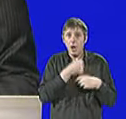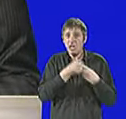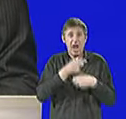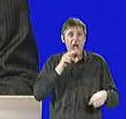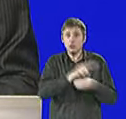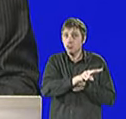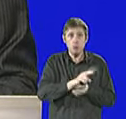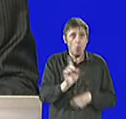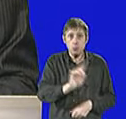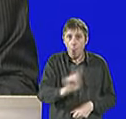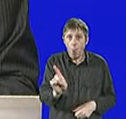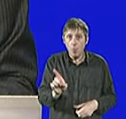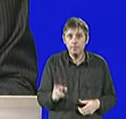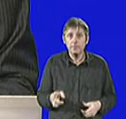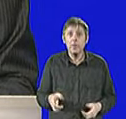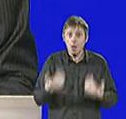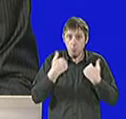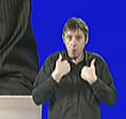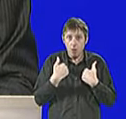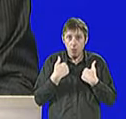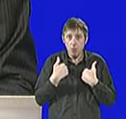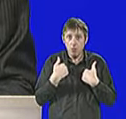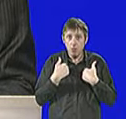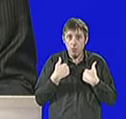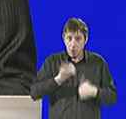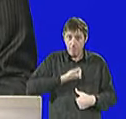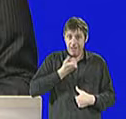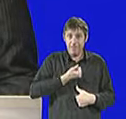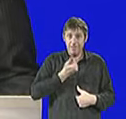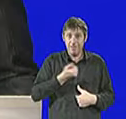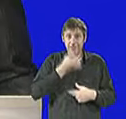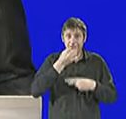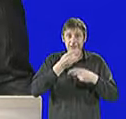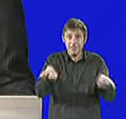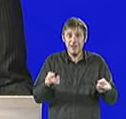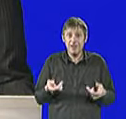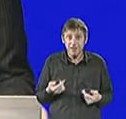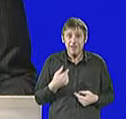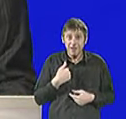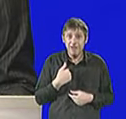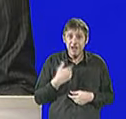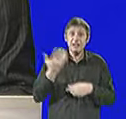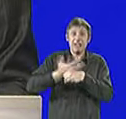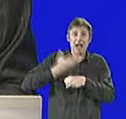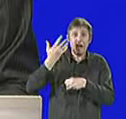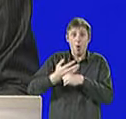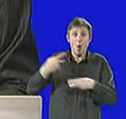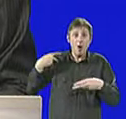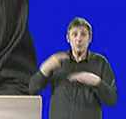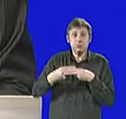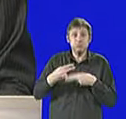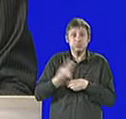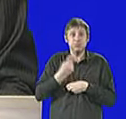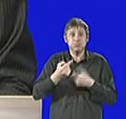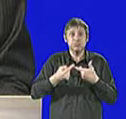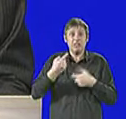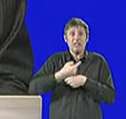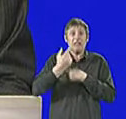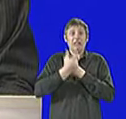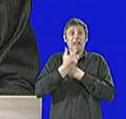insulte. Que devrais-je dire, moi-même, après les 5 années que je viens de vivre ?